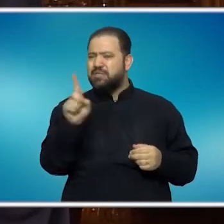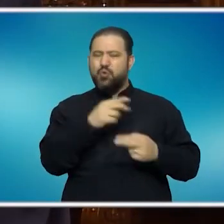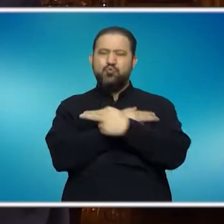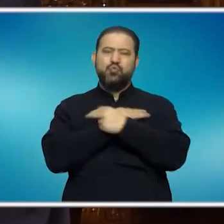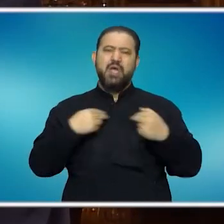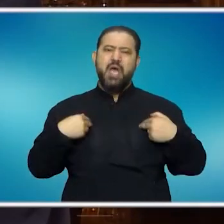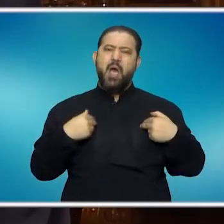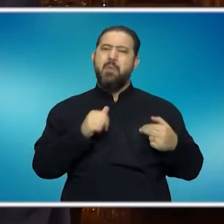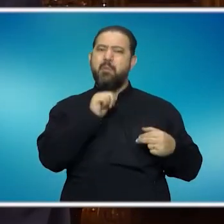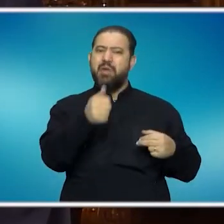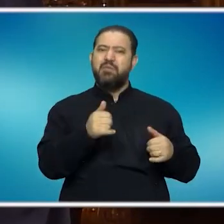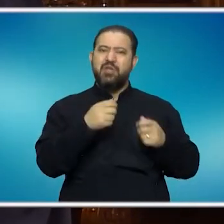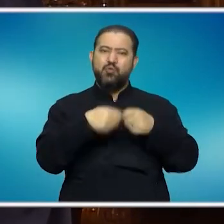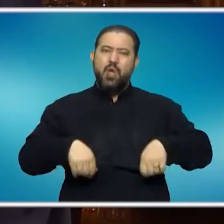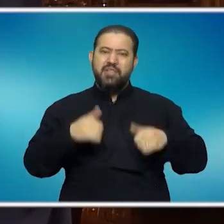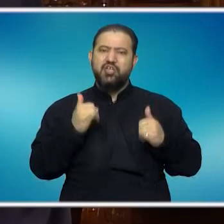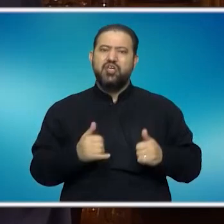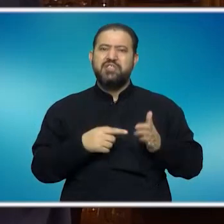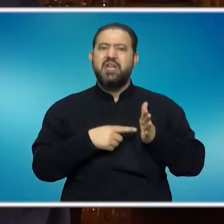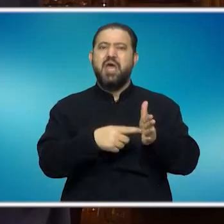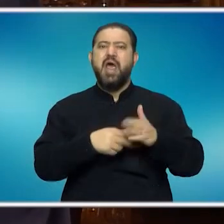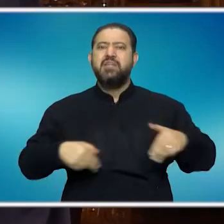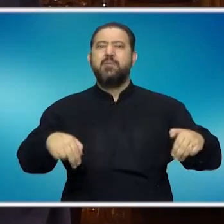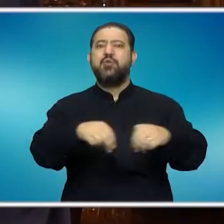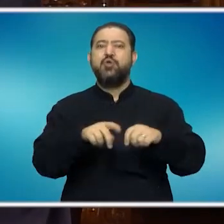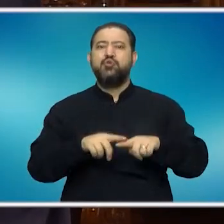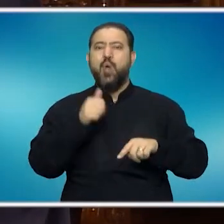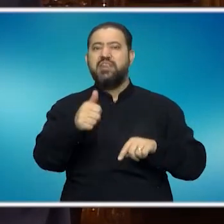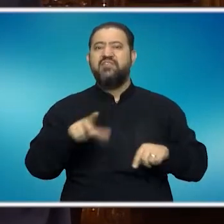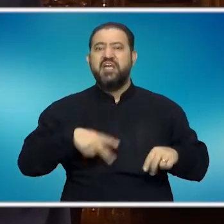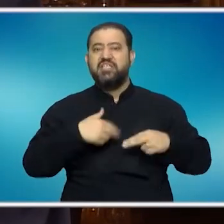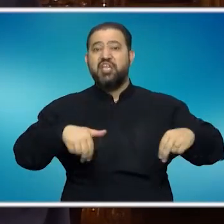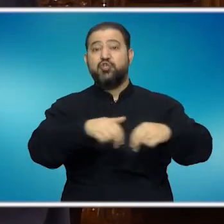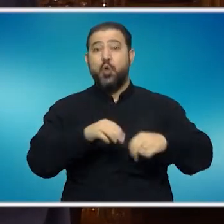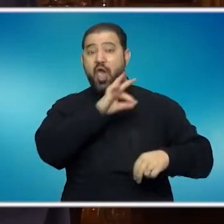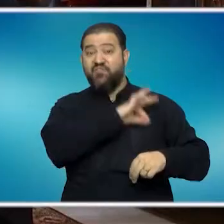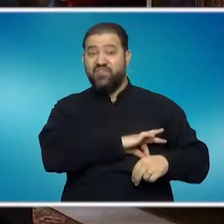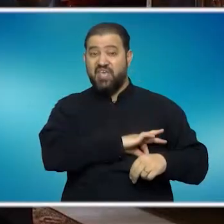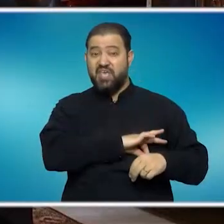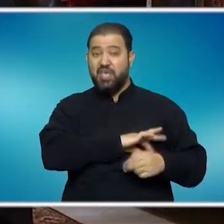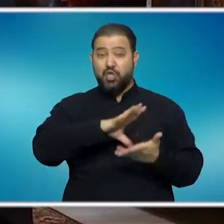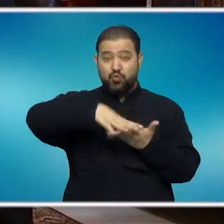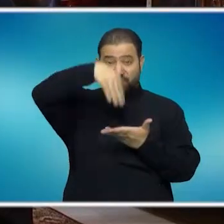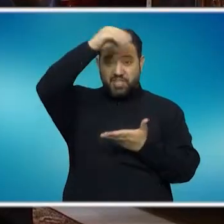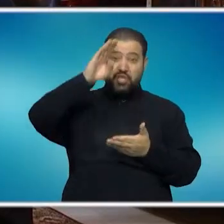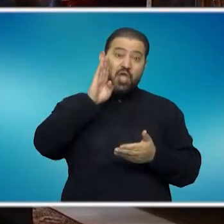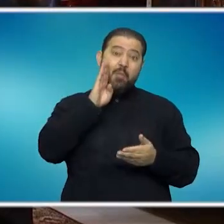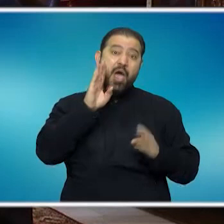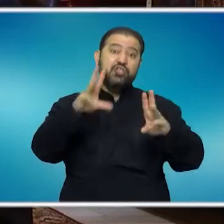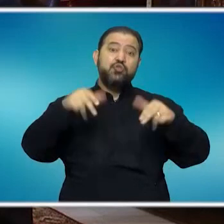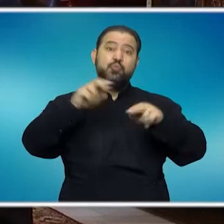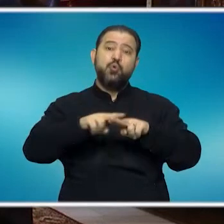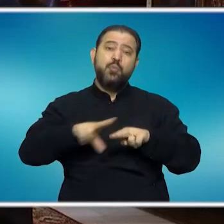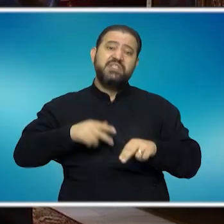împrejurare să nu judecăm pe nimeni. Toate acestea ne configurează pe noi și, într-adevăr, suntem și noi fii duhovnicești ai Maicii Domnului,